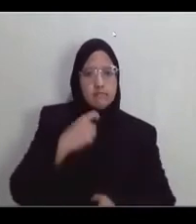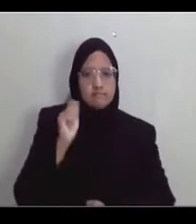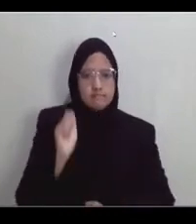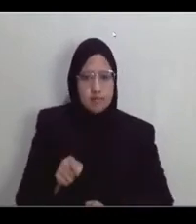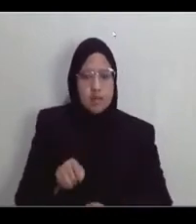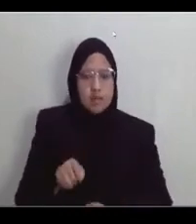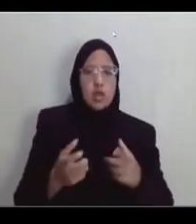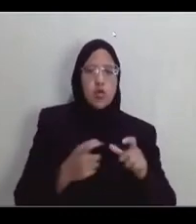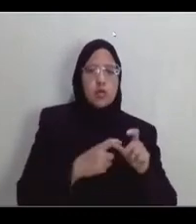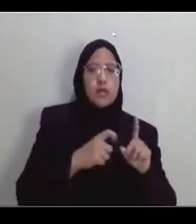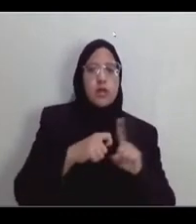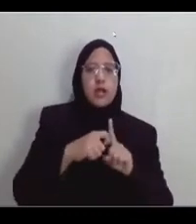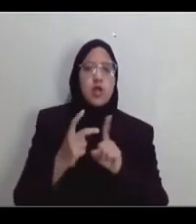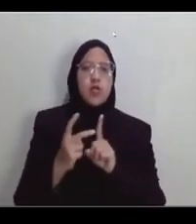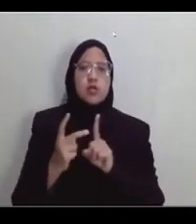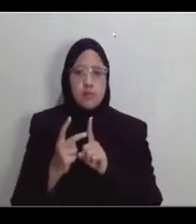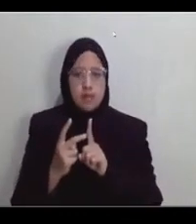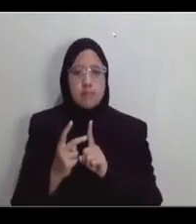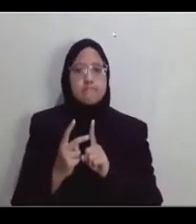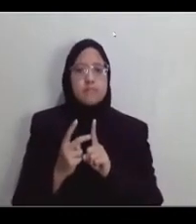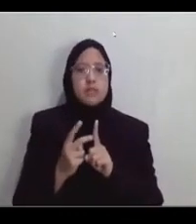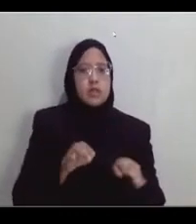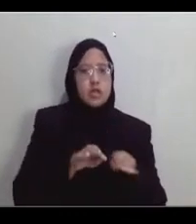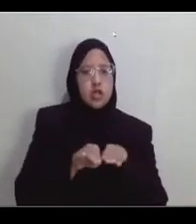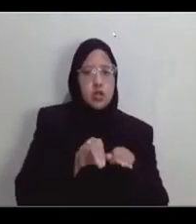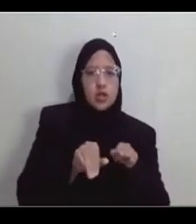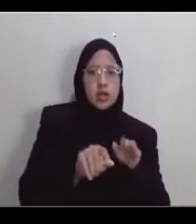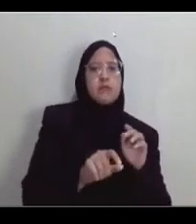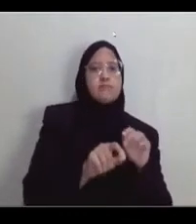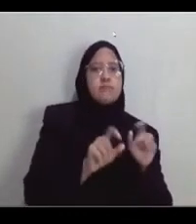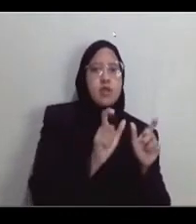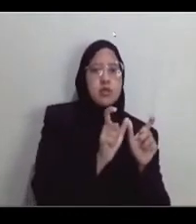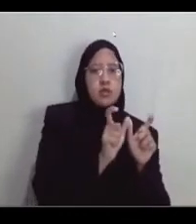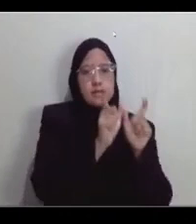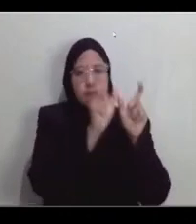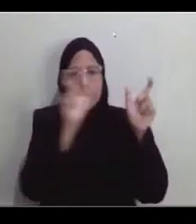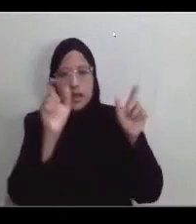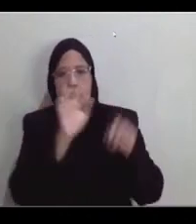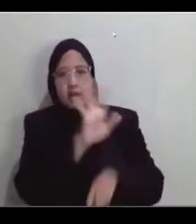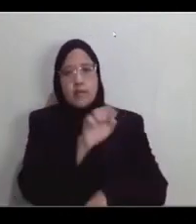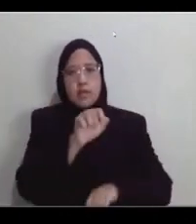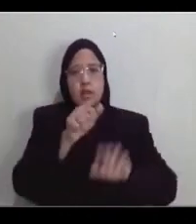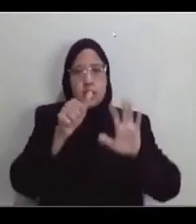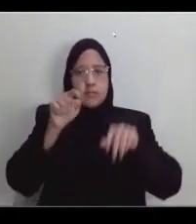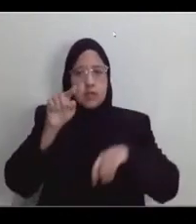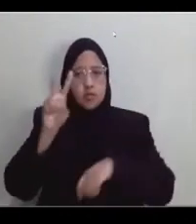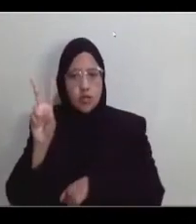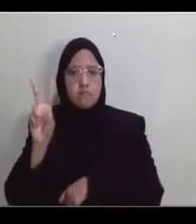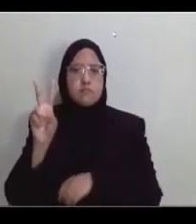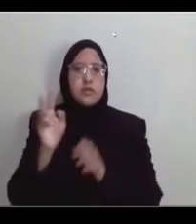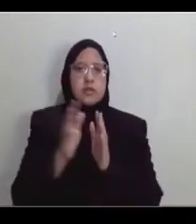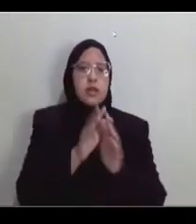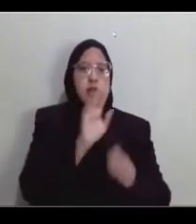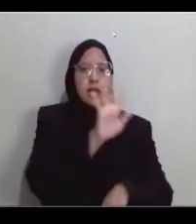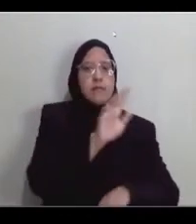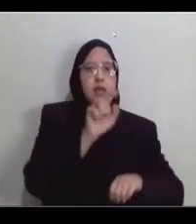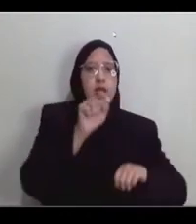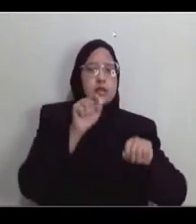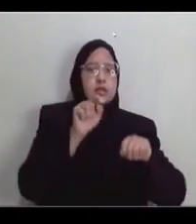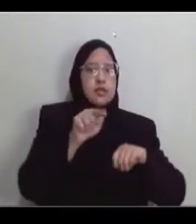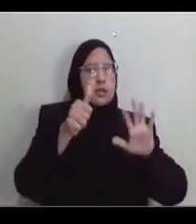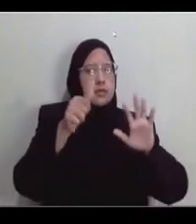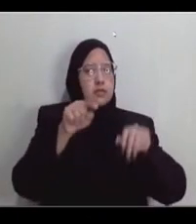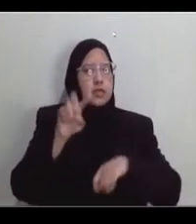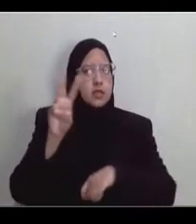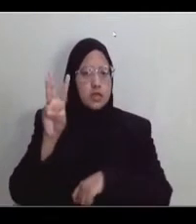karsah utama sebagaimana diuraikan Dalam pertimbangan pada subparagraf 5.6.2 dan 5.6.3 di